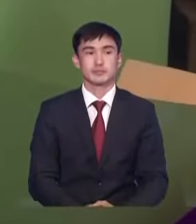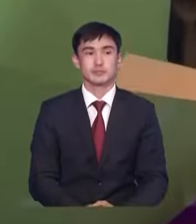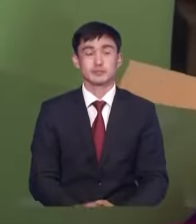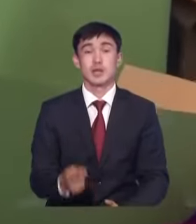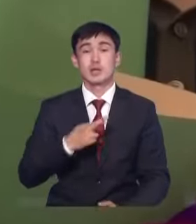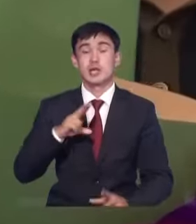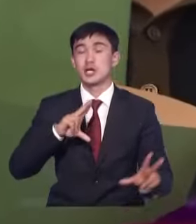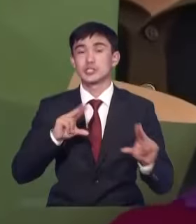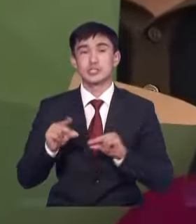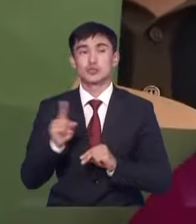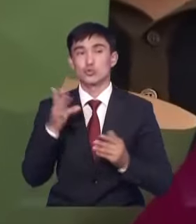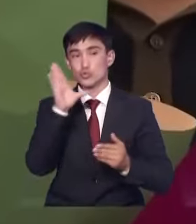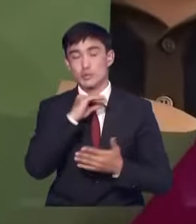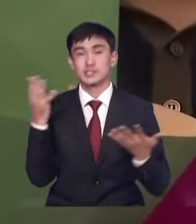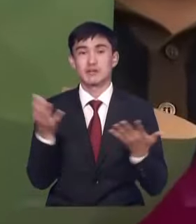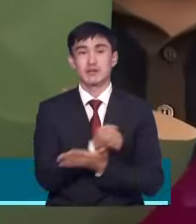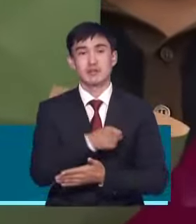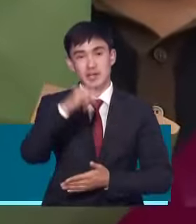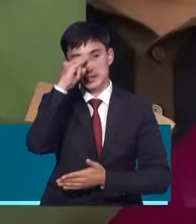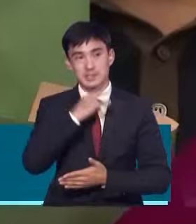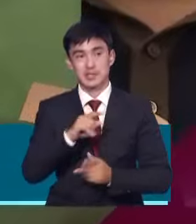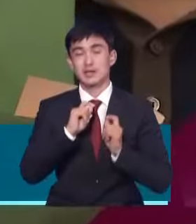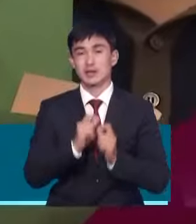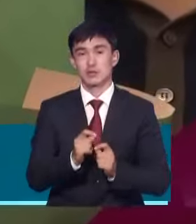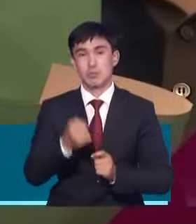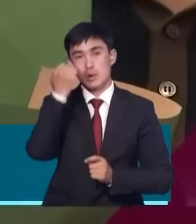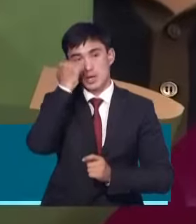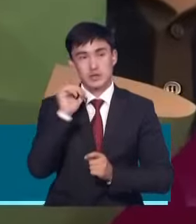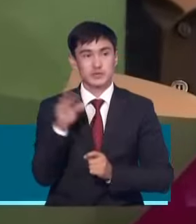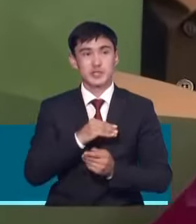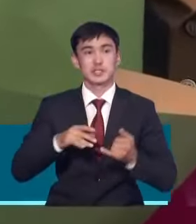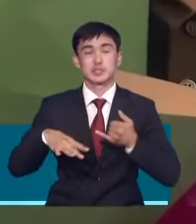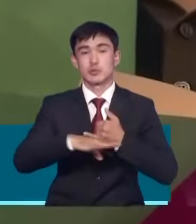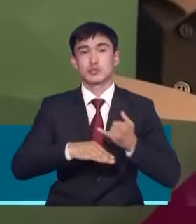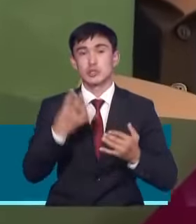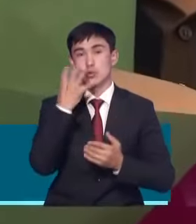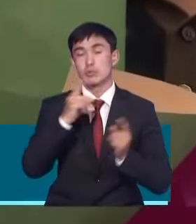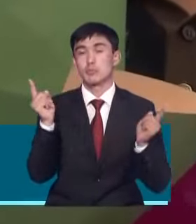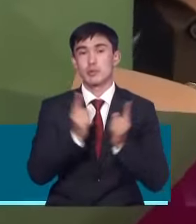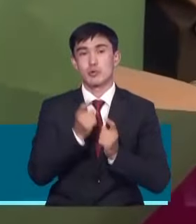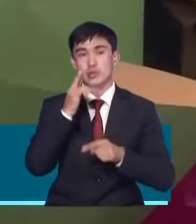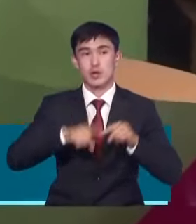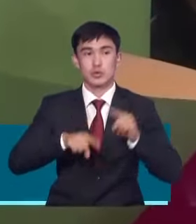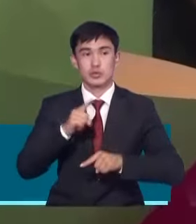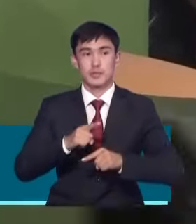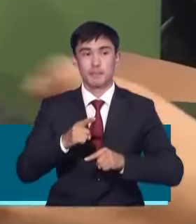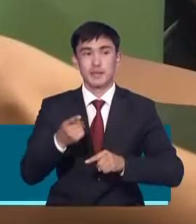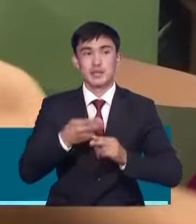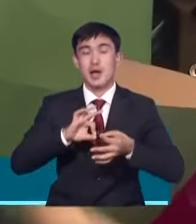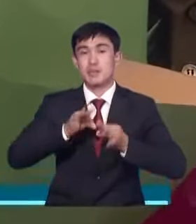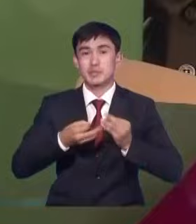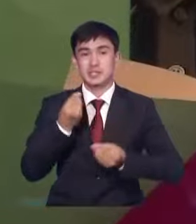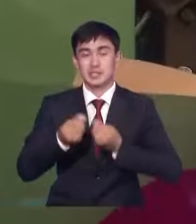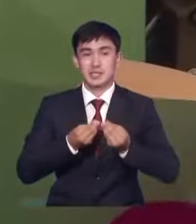«Я очень счастлив, что сумел завоевать для Казахстана награду. Благодарю всех земляков за теплый прием на родине. Поскольку это